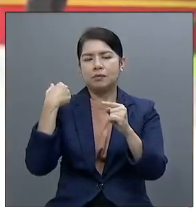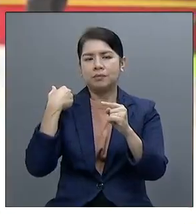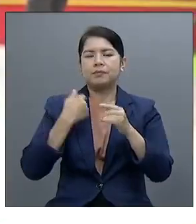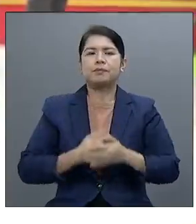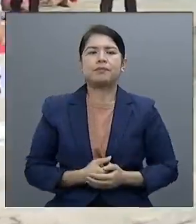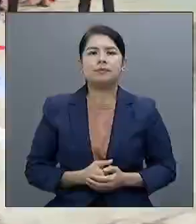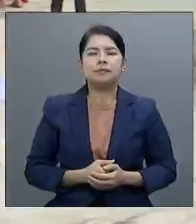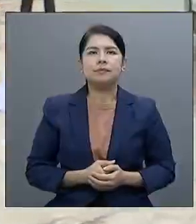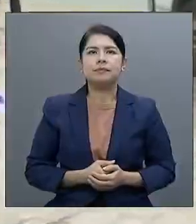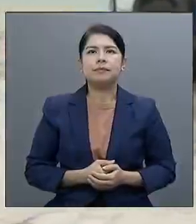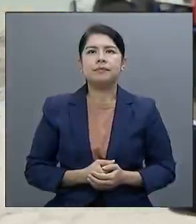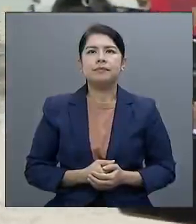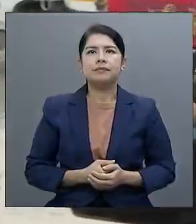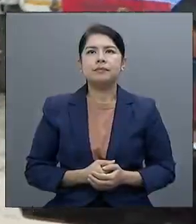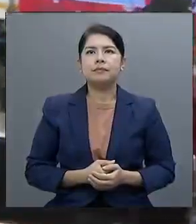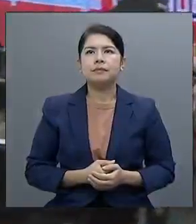ๆด้วยค่ะ